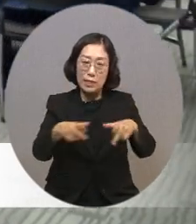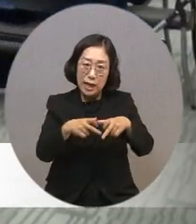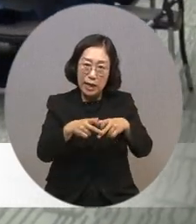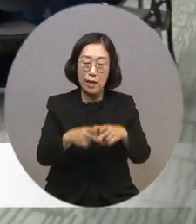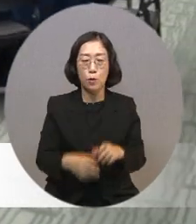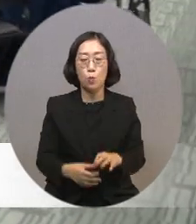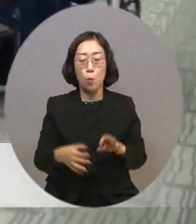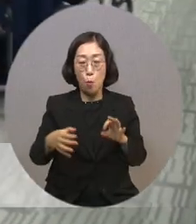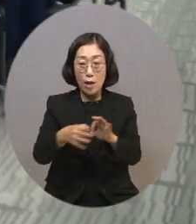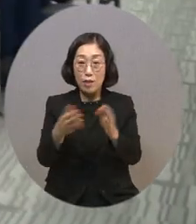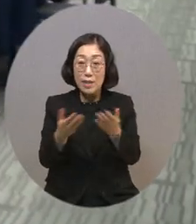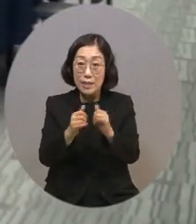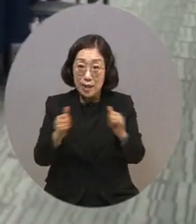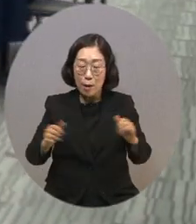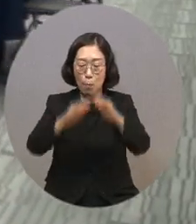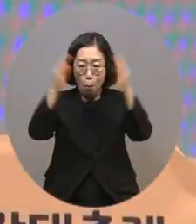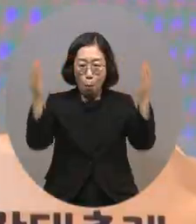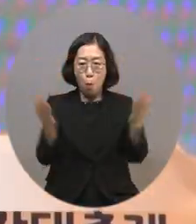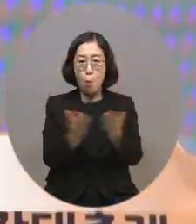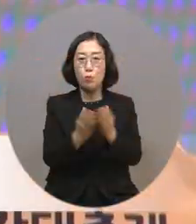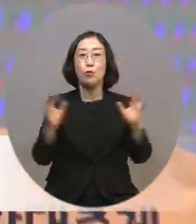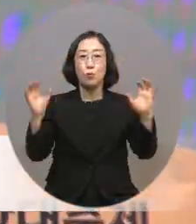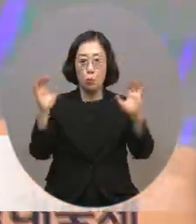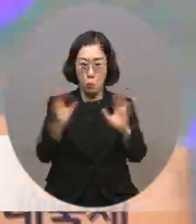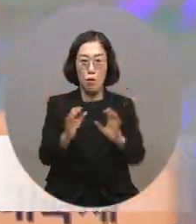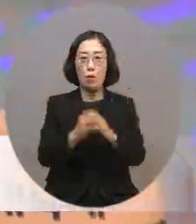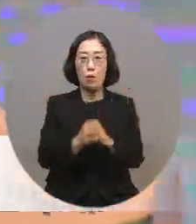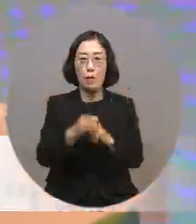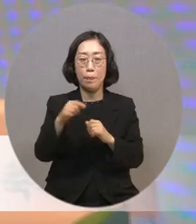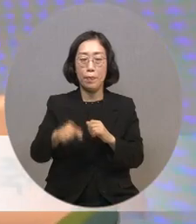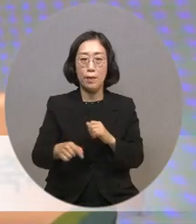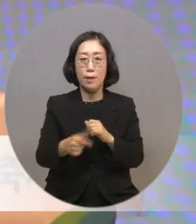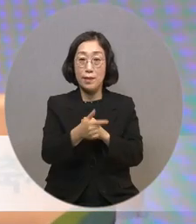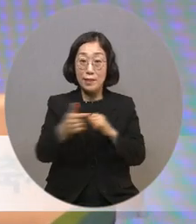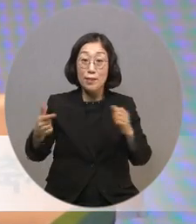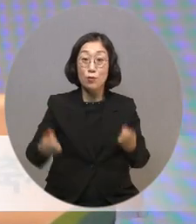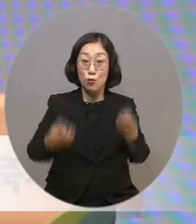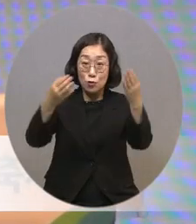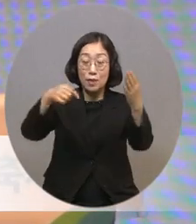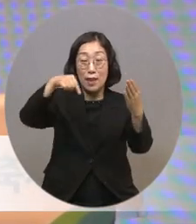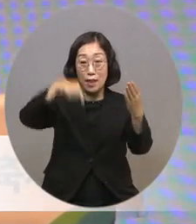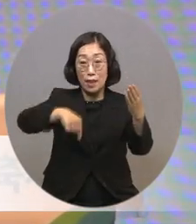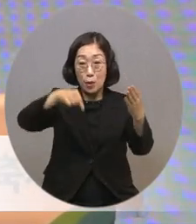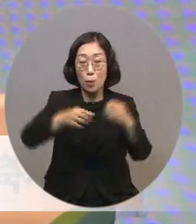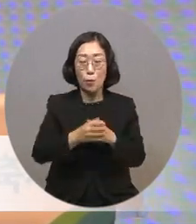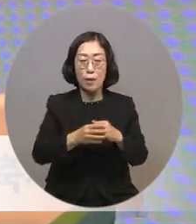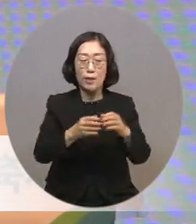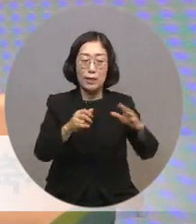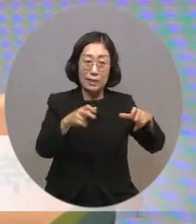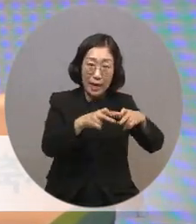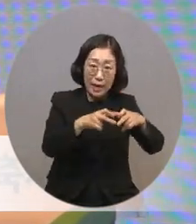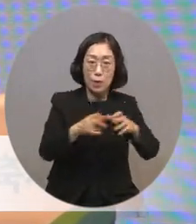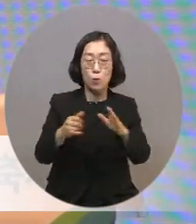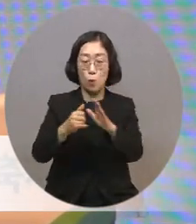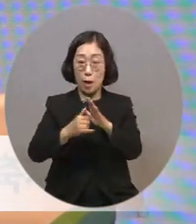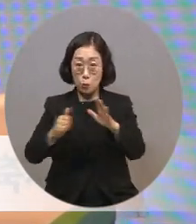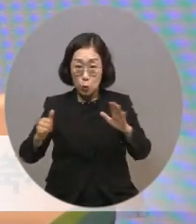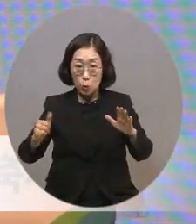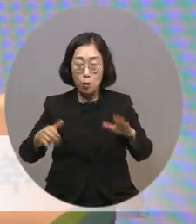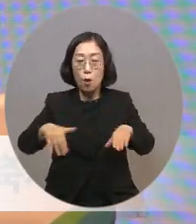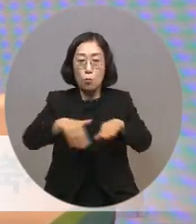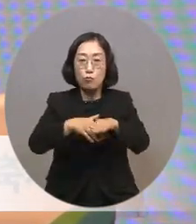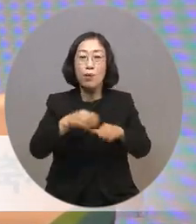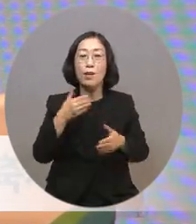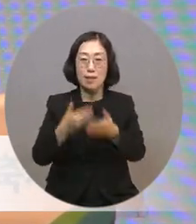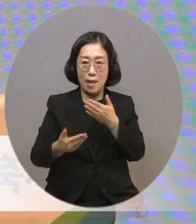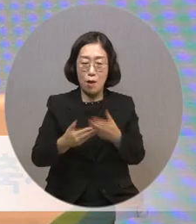관계기관 직원들이 한자리에 모였습니다. 저희 문화공감대축제 행사는 장애인 가족분들에게 문화체험 기회를